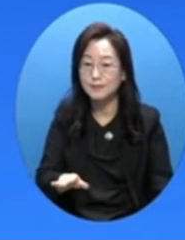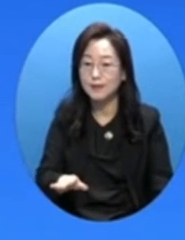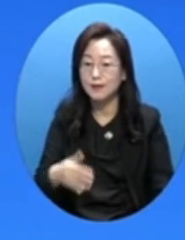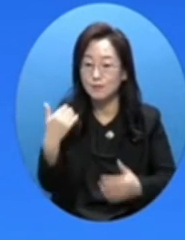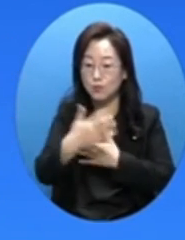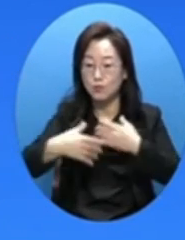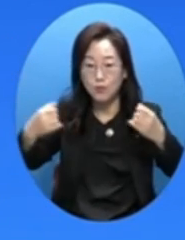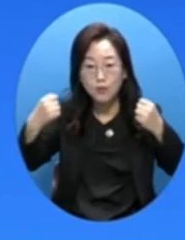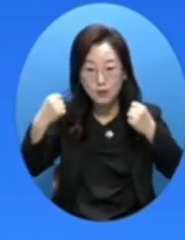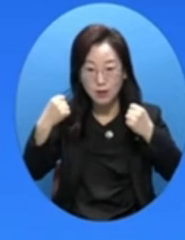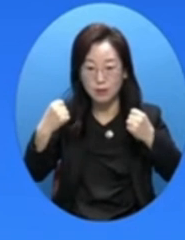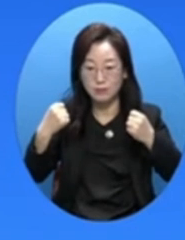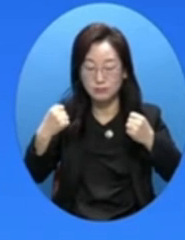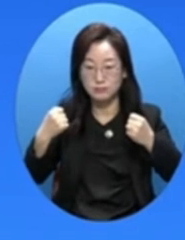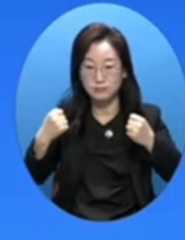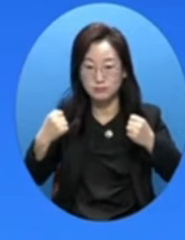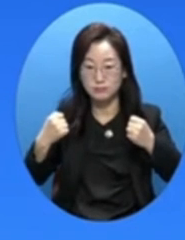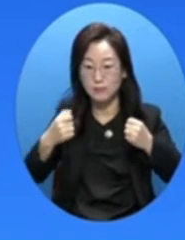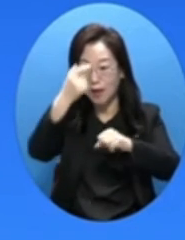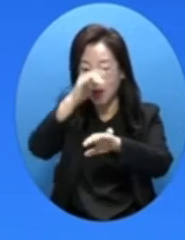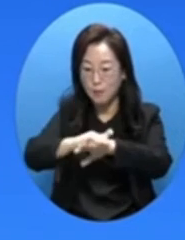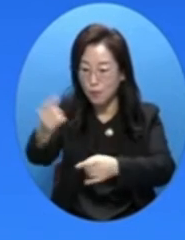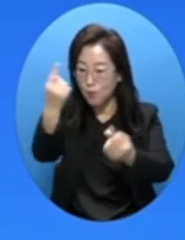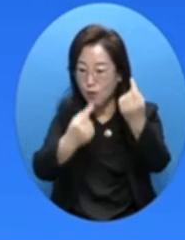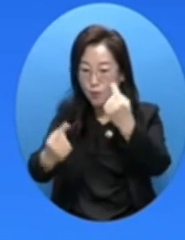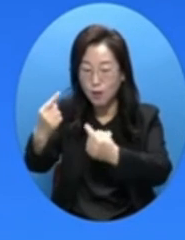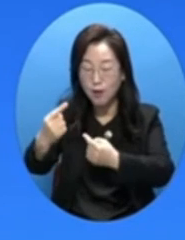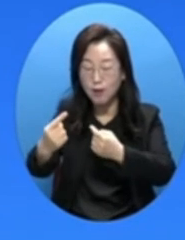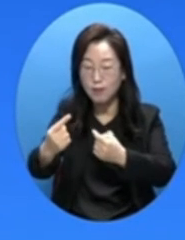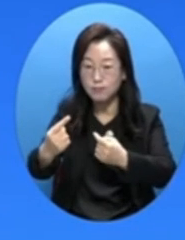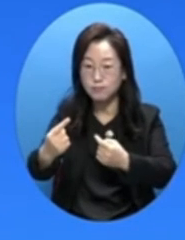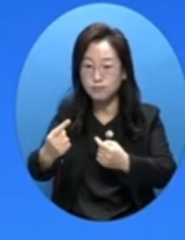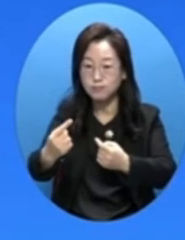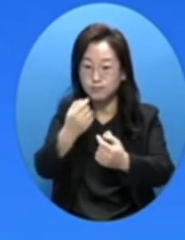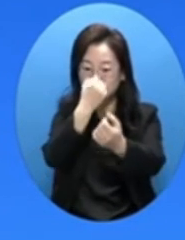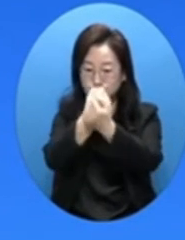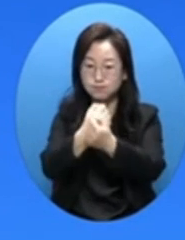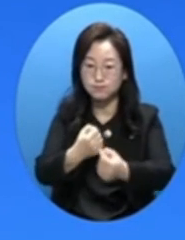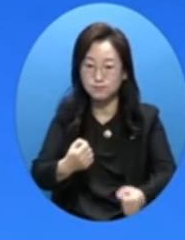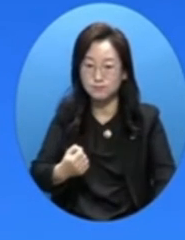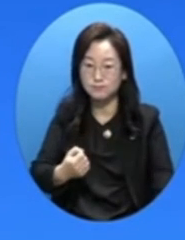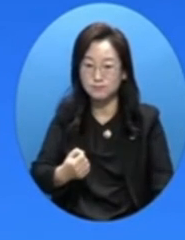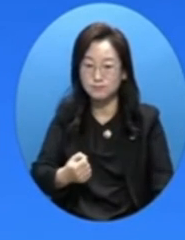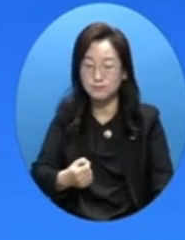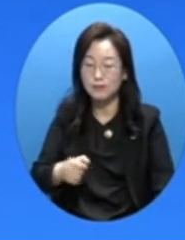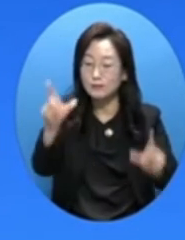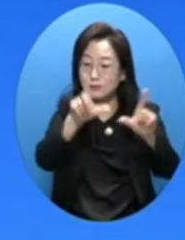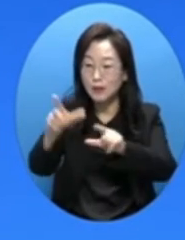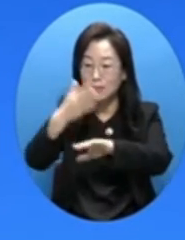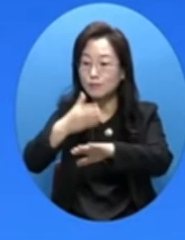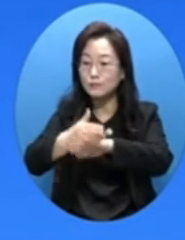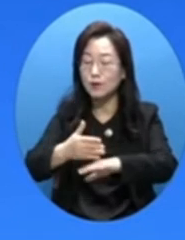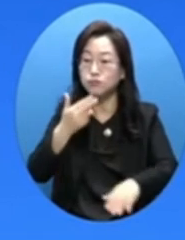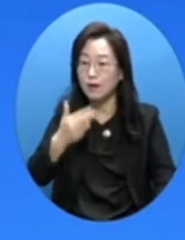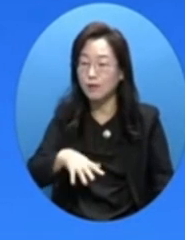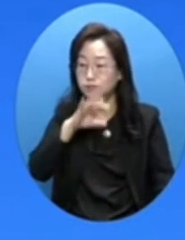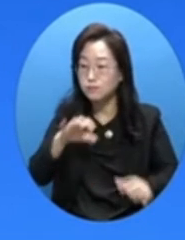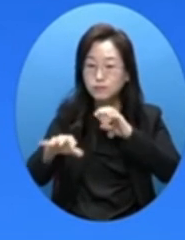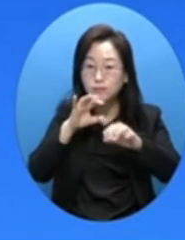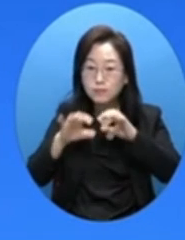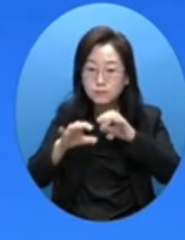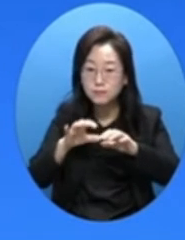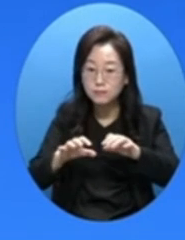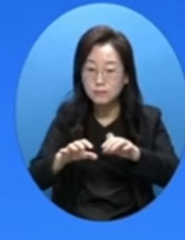건강한 몸으로 이렇게 와서 예배 드리면서도 우리 삶 가운데 감사가 없고 원망과 불평이 있었다면 우리는